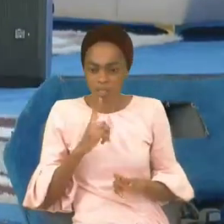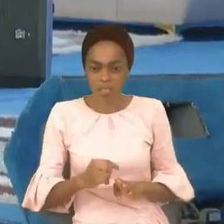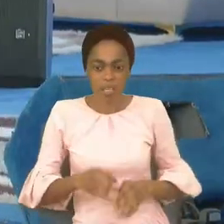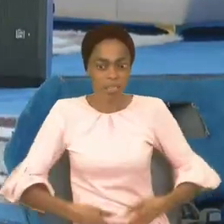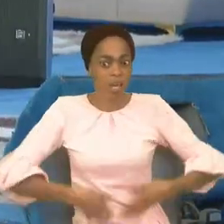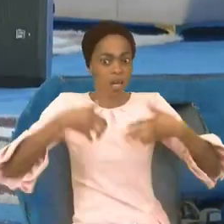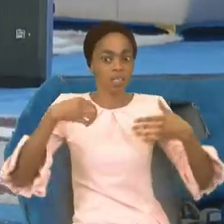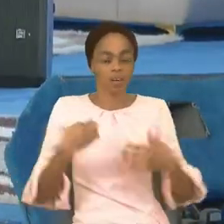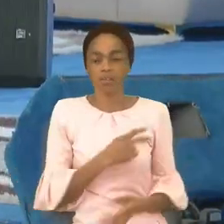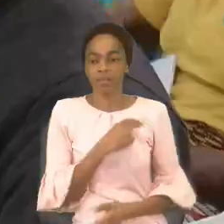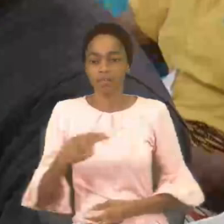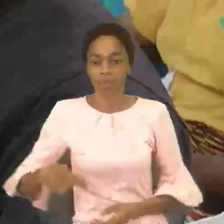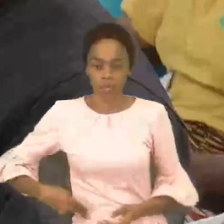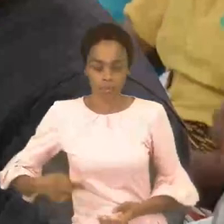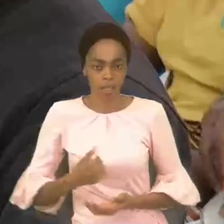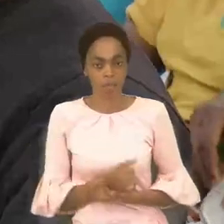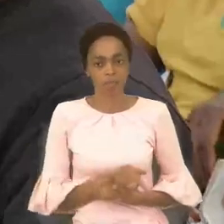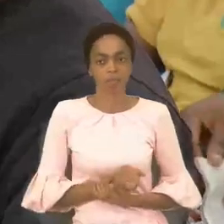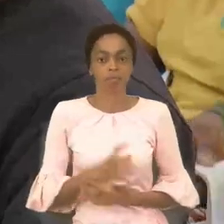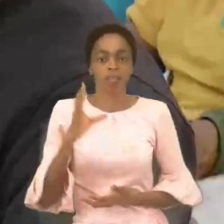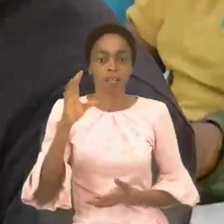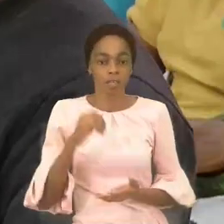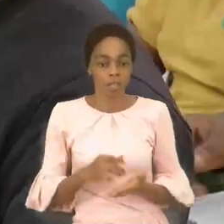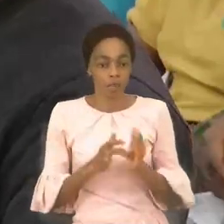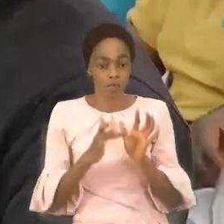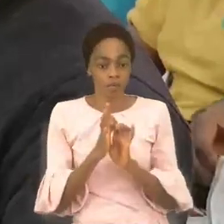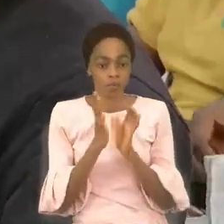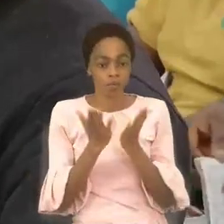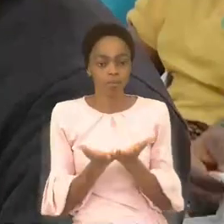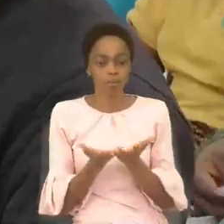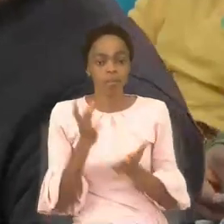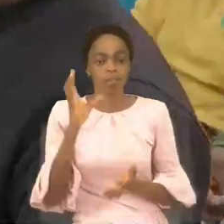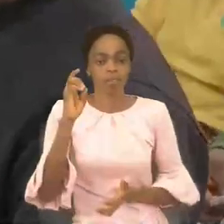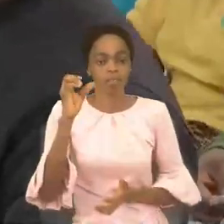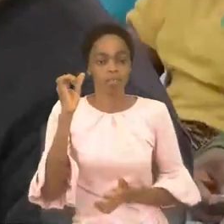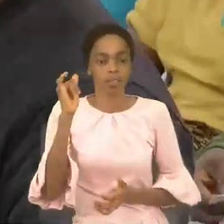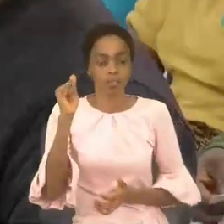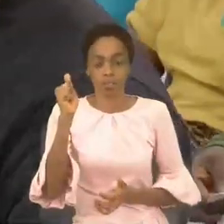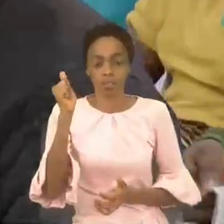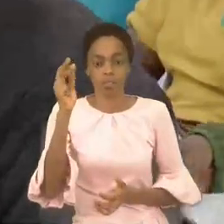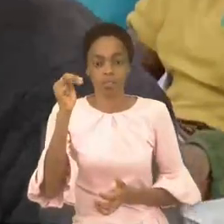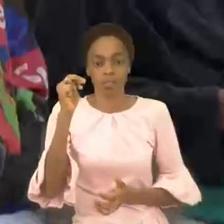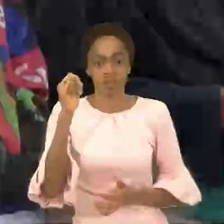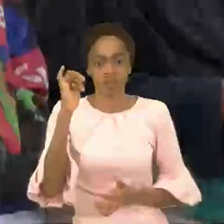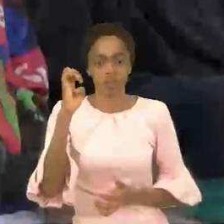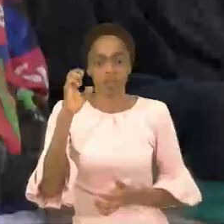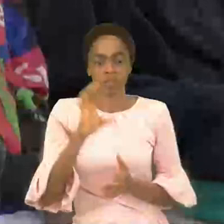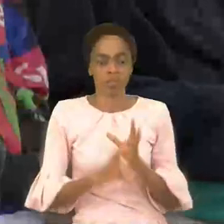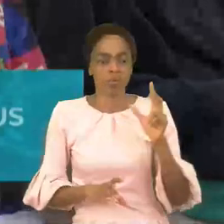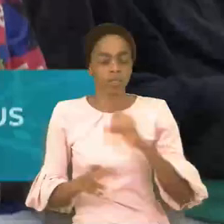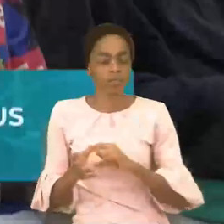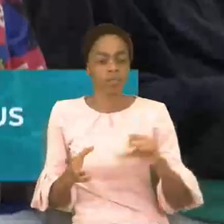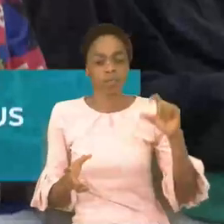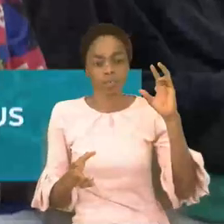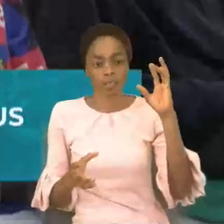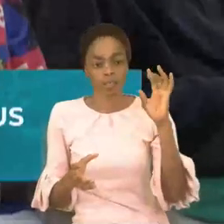de Nebuchadnezzar. Voyons Daniel au chapitre 3, verset 8. Dans le verset